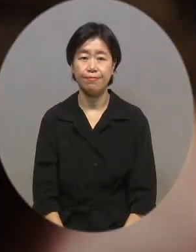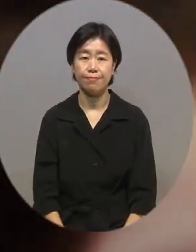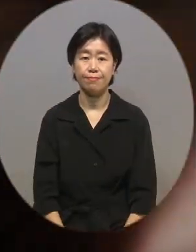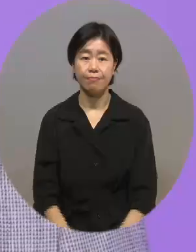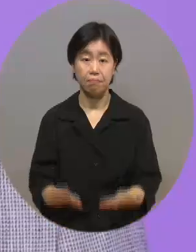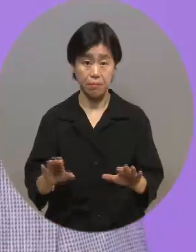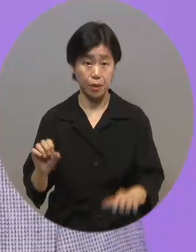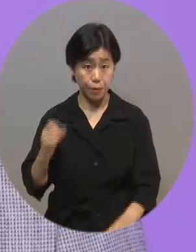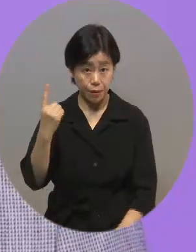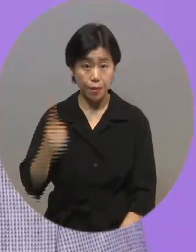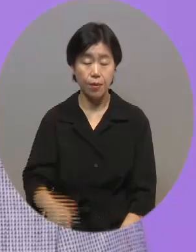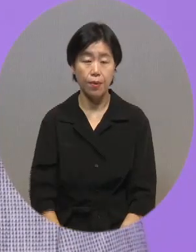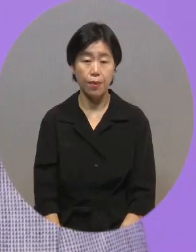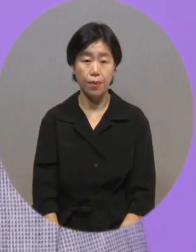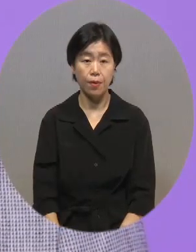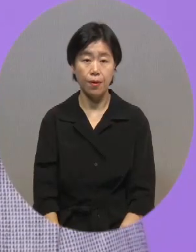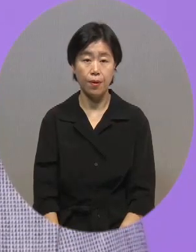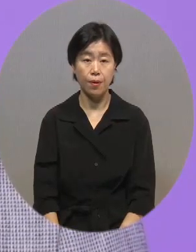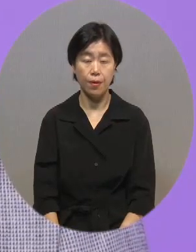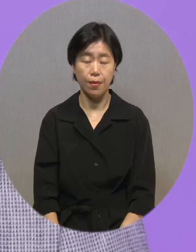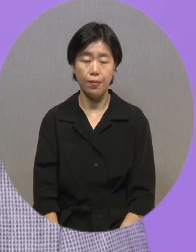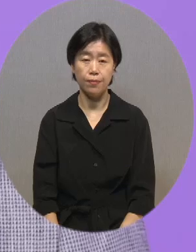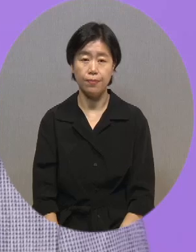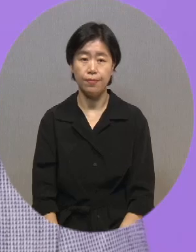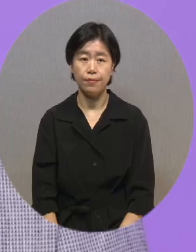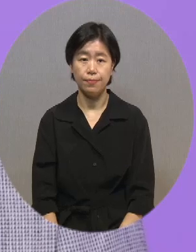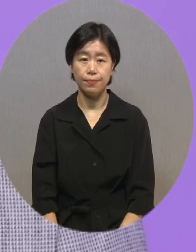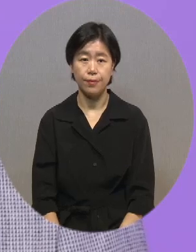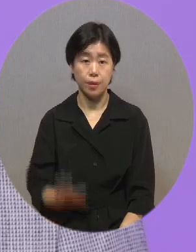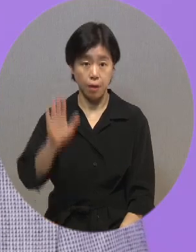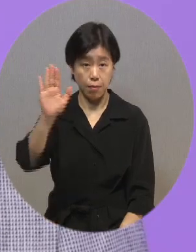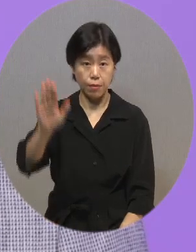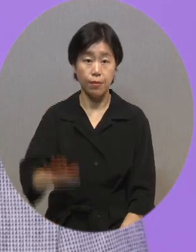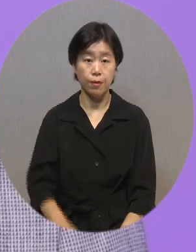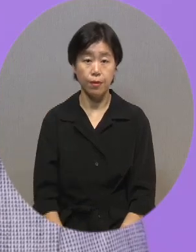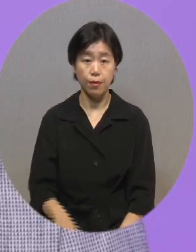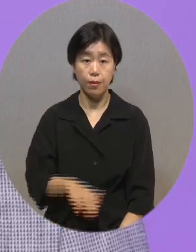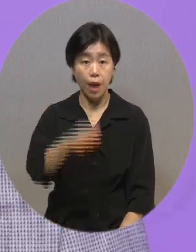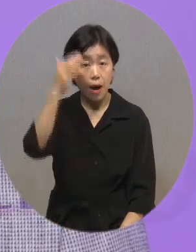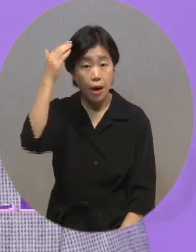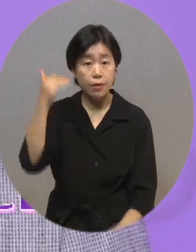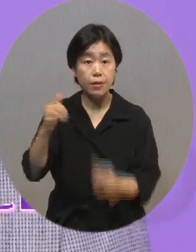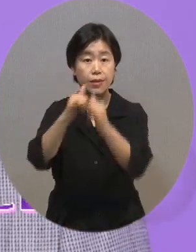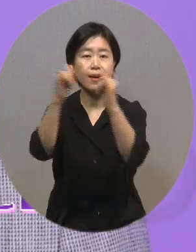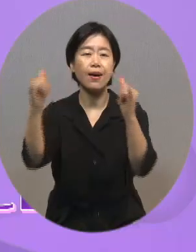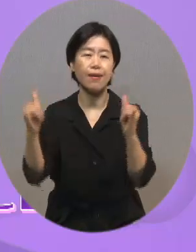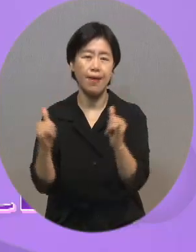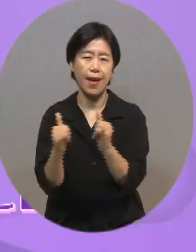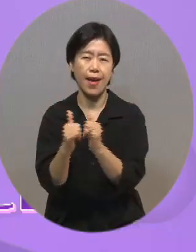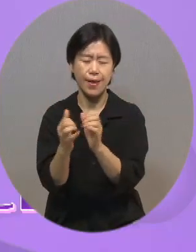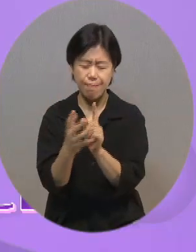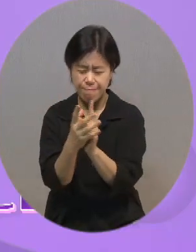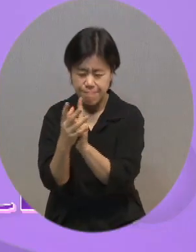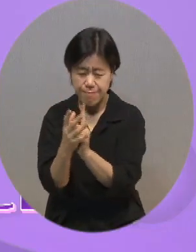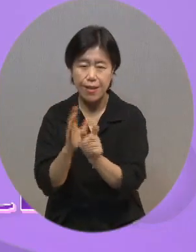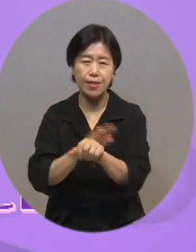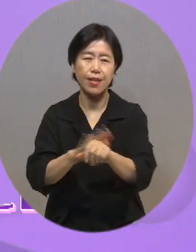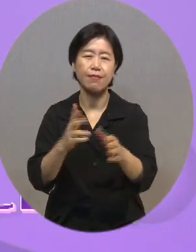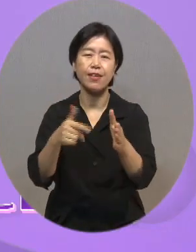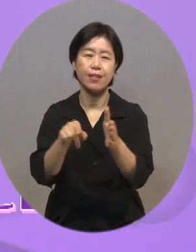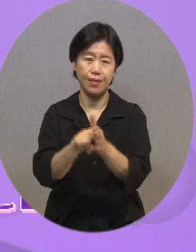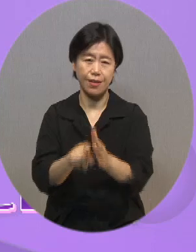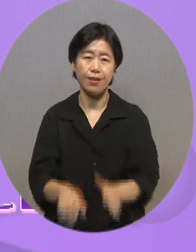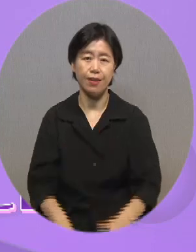계기로 탈북민의 한 사람으로서 그래서 이제 앞으로 우리 한국 사회에 잘 정착하기